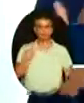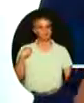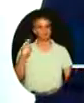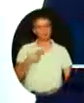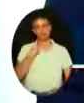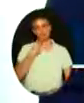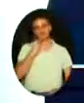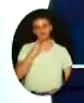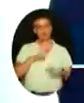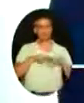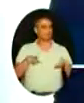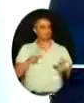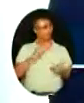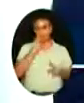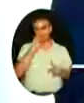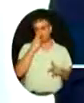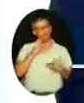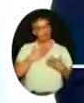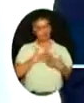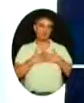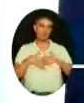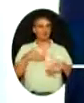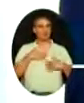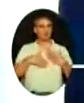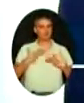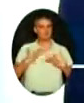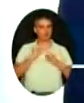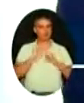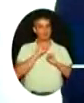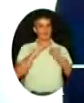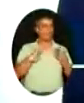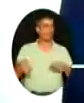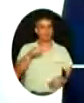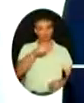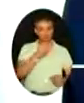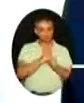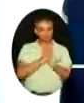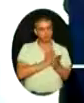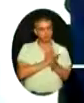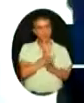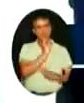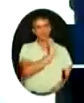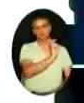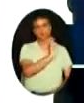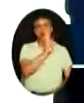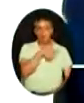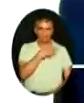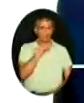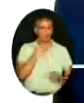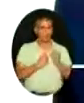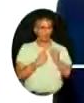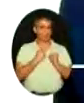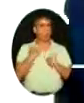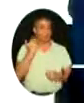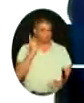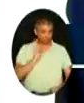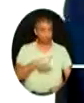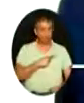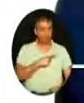ונתן פרשנות על המצב, הוא לא ניסה להתחבב ולקבל את תמיכת ההמון, הוא הלך עם האמת שלו גם כשזה היה קשה, גם כשזה